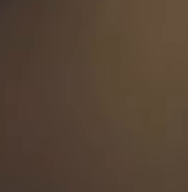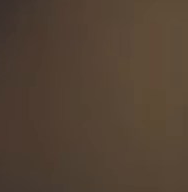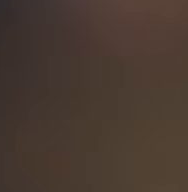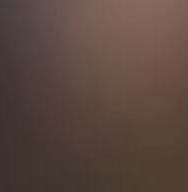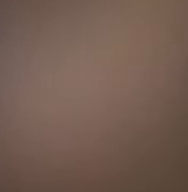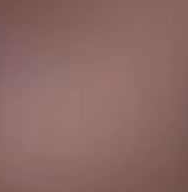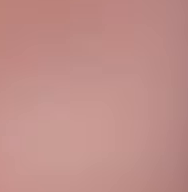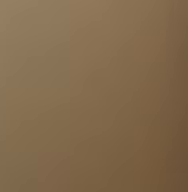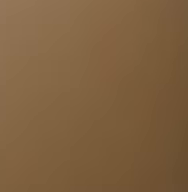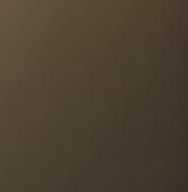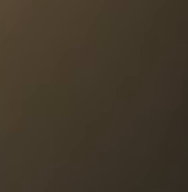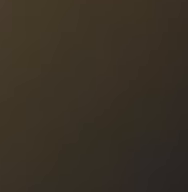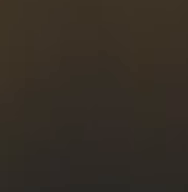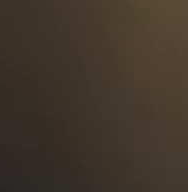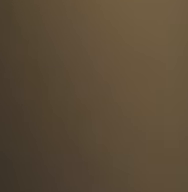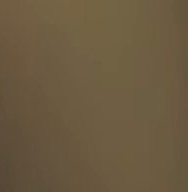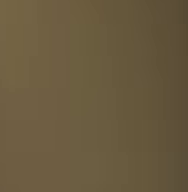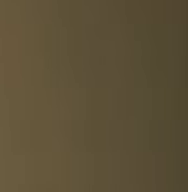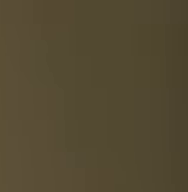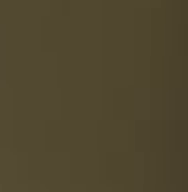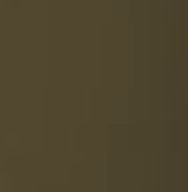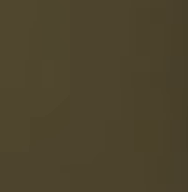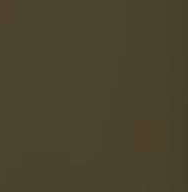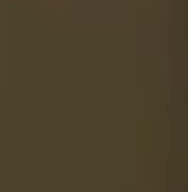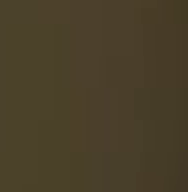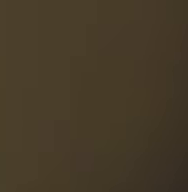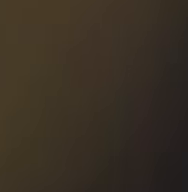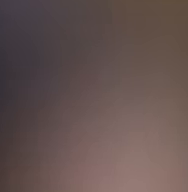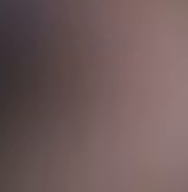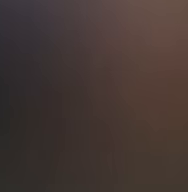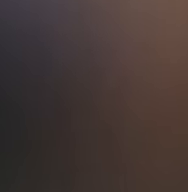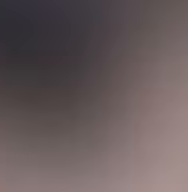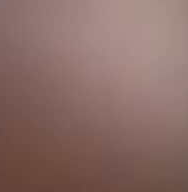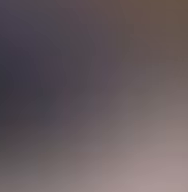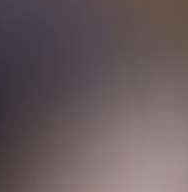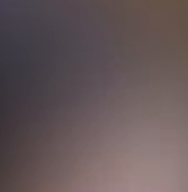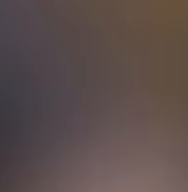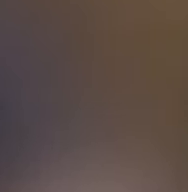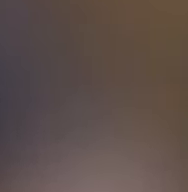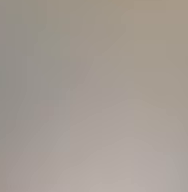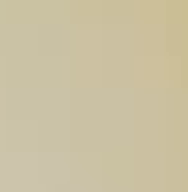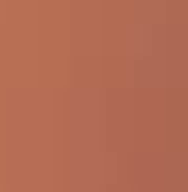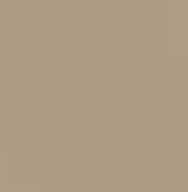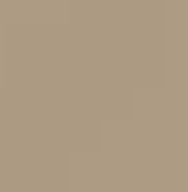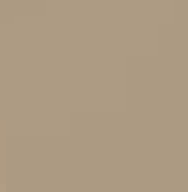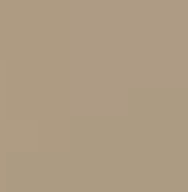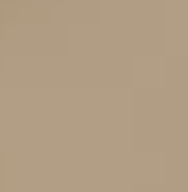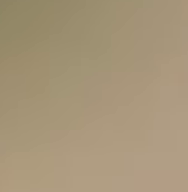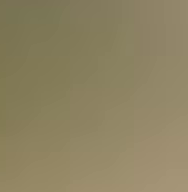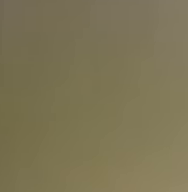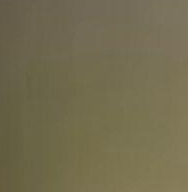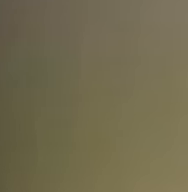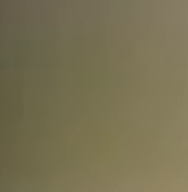inilah hasilnya. Dengan ruangan 2x2 dan mengambil konsep all in one, gue tinggal di sini.